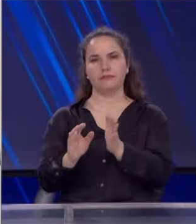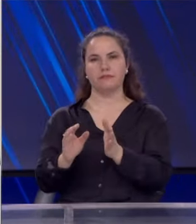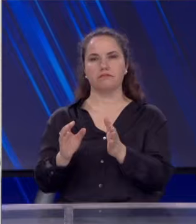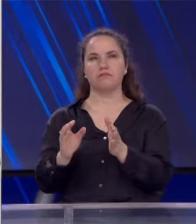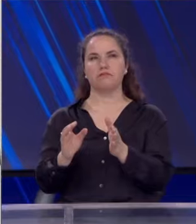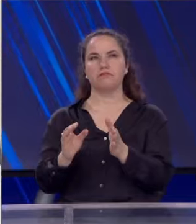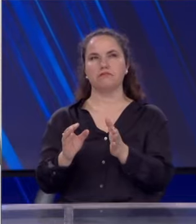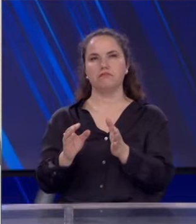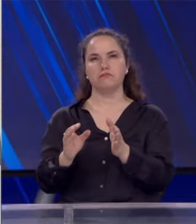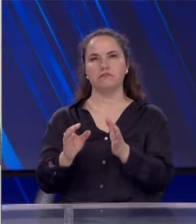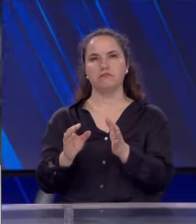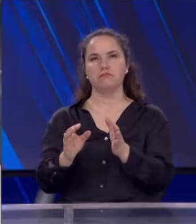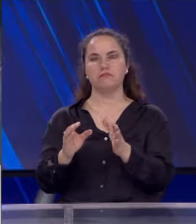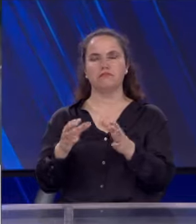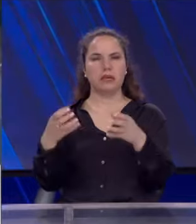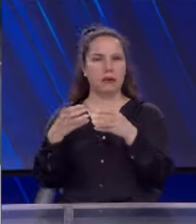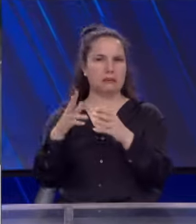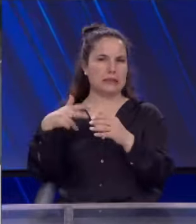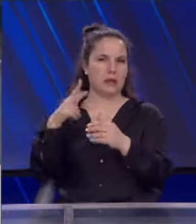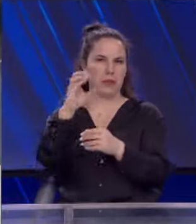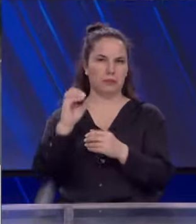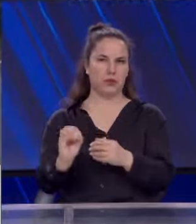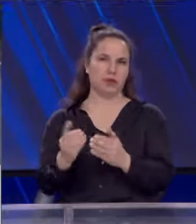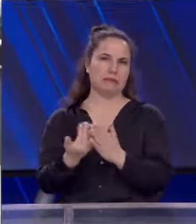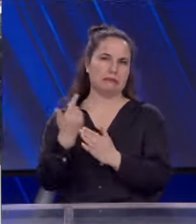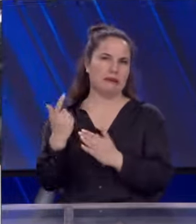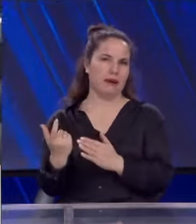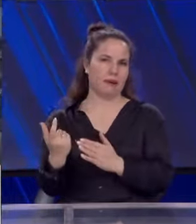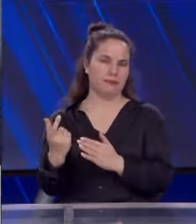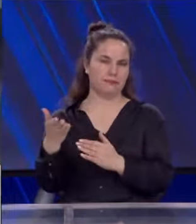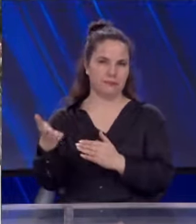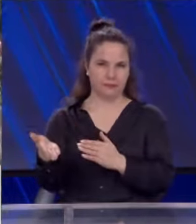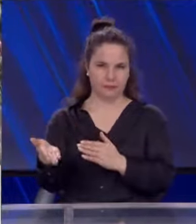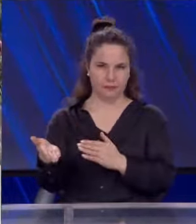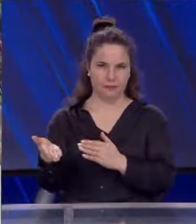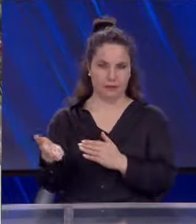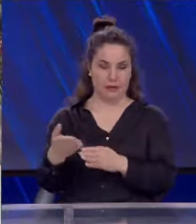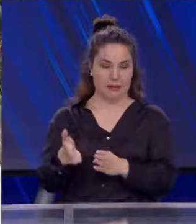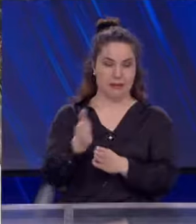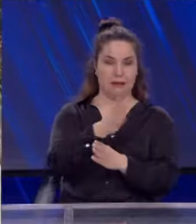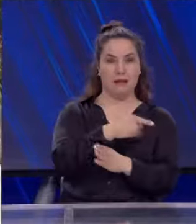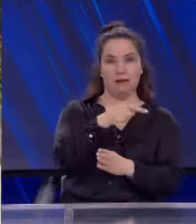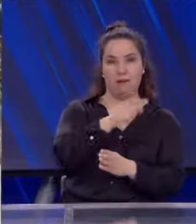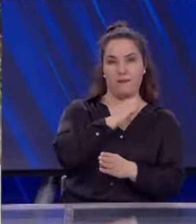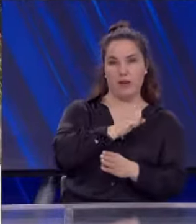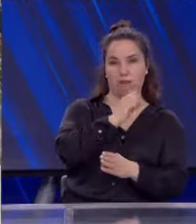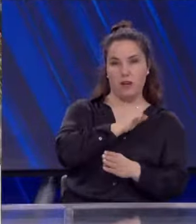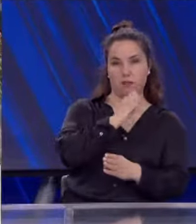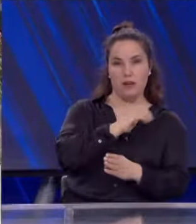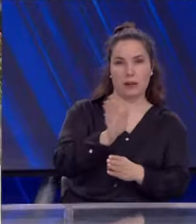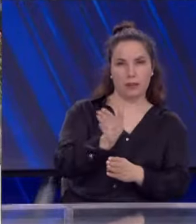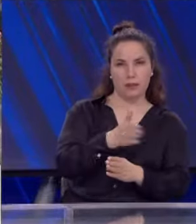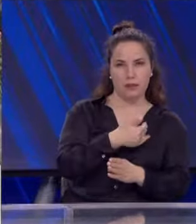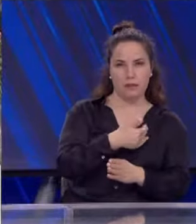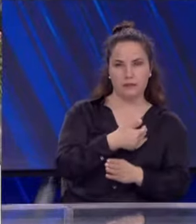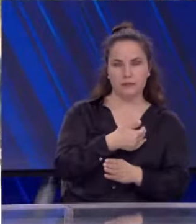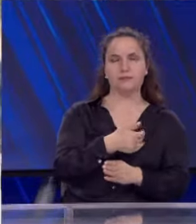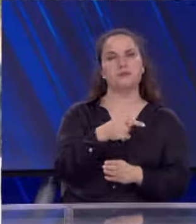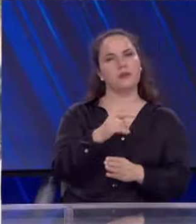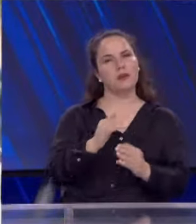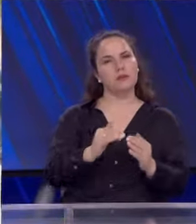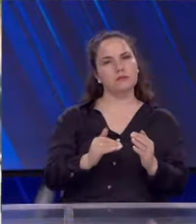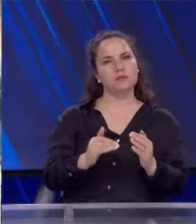është 30%. Paralelisht me reduktimin e numrit të mjeteve të vjetra që dalin në rrugë, gjatë 2023-shit ka pasur një